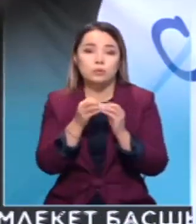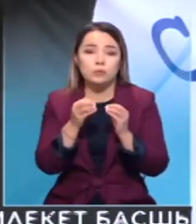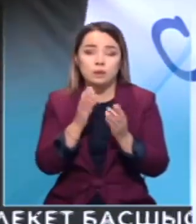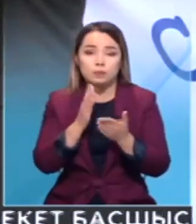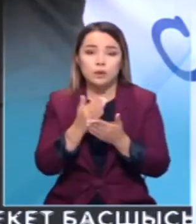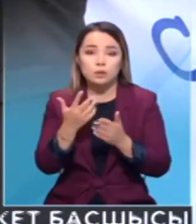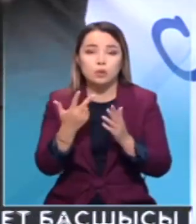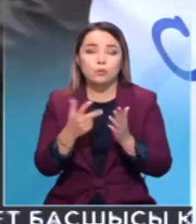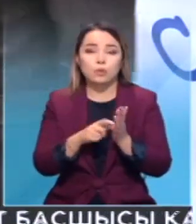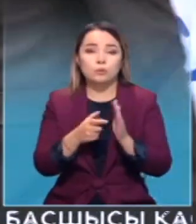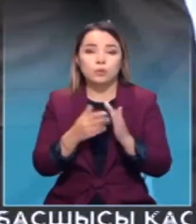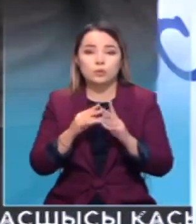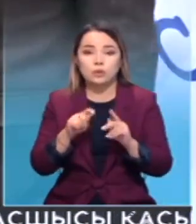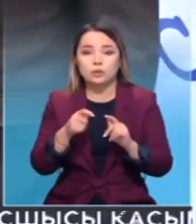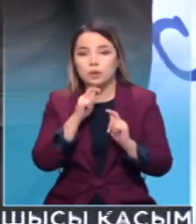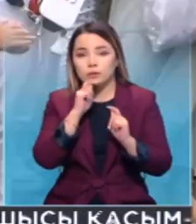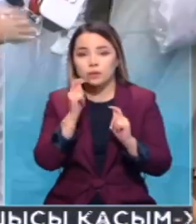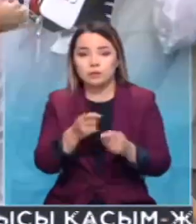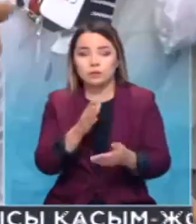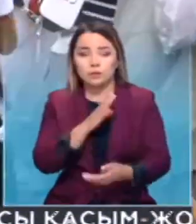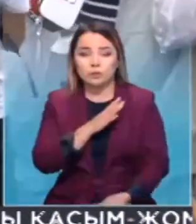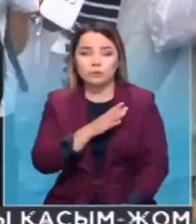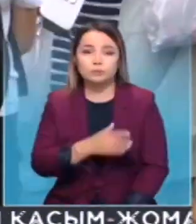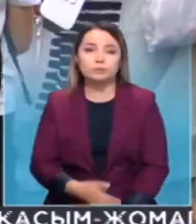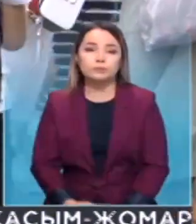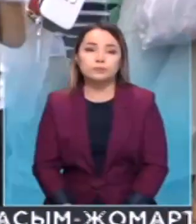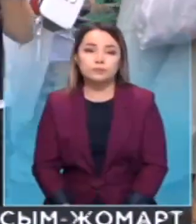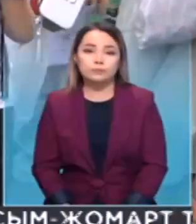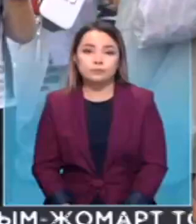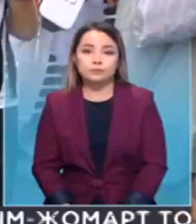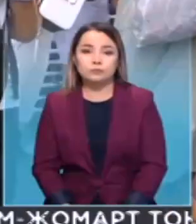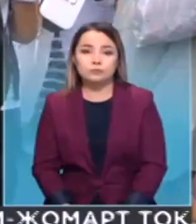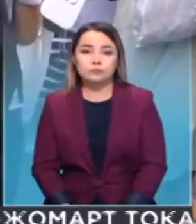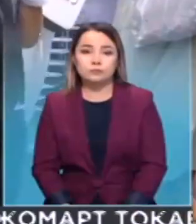Оған 3 бөлмелі пәтердің кілті табысталды.